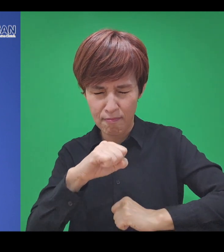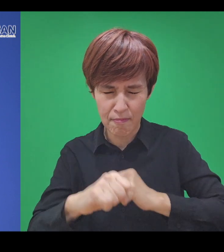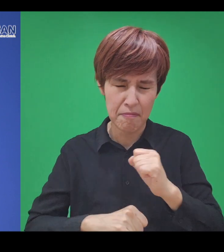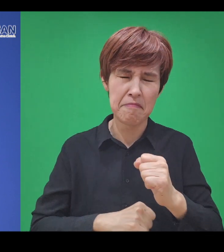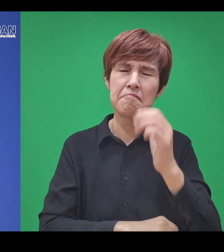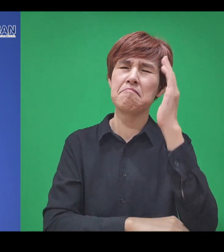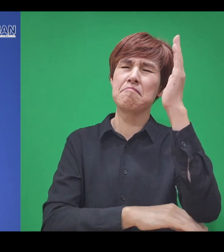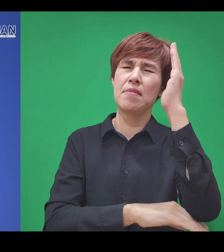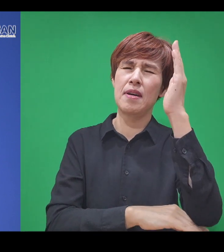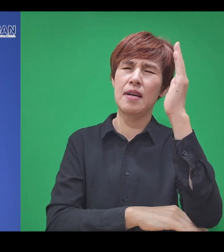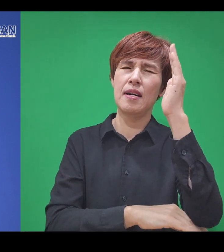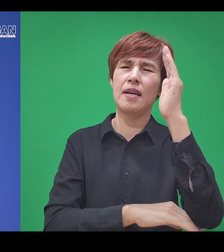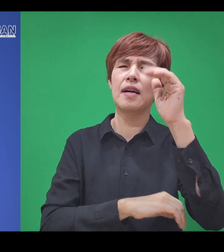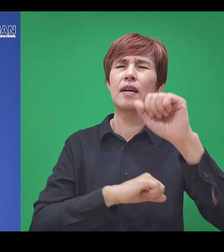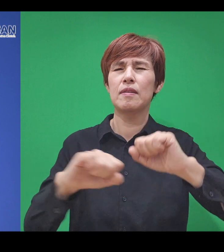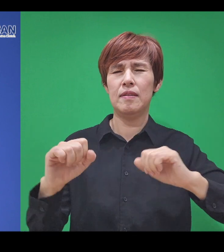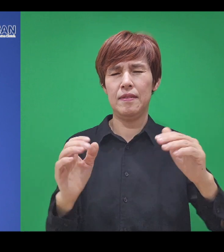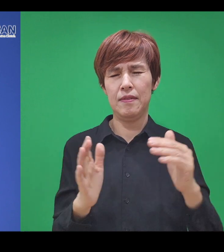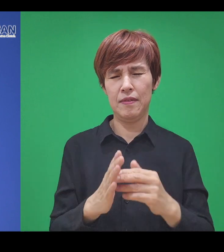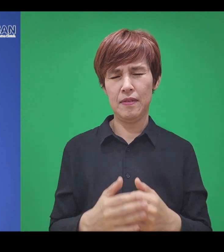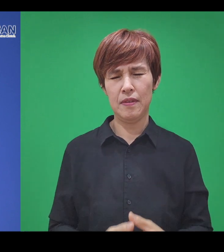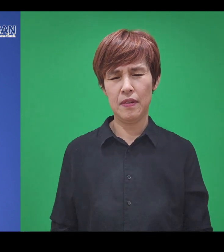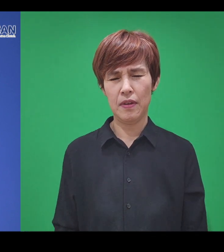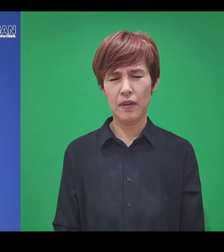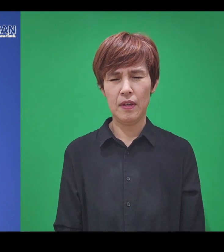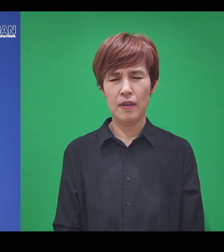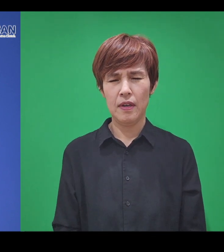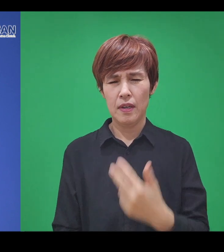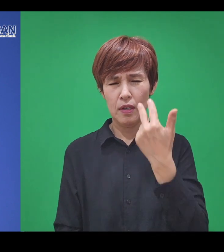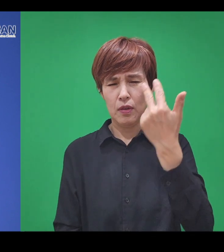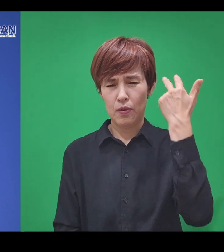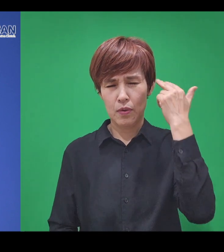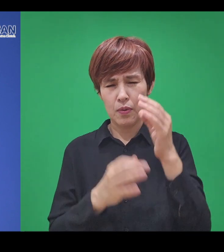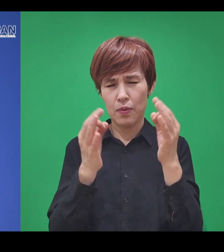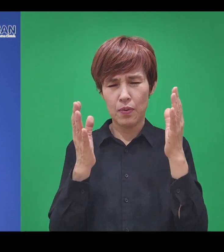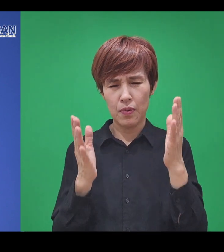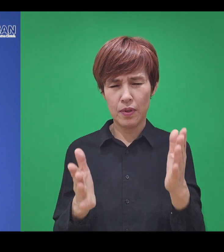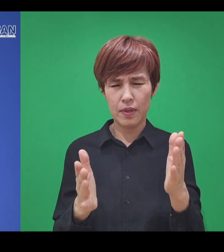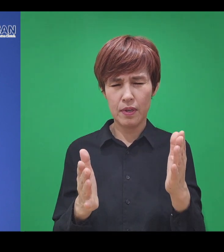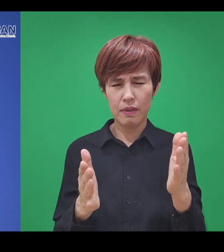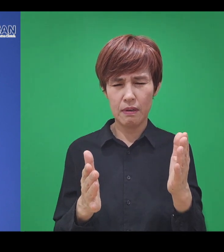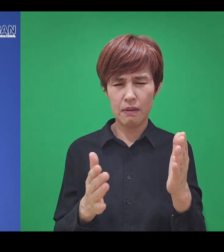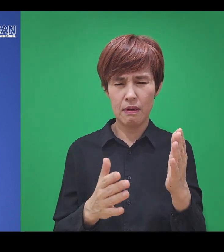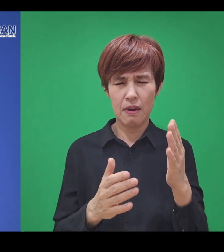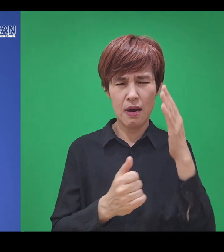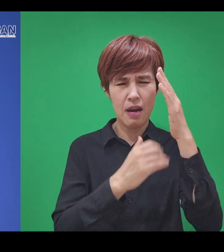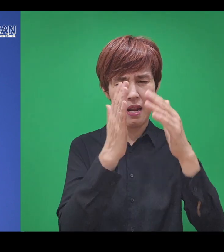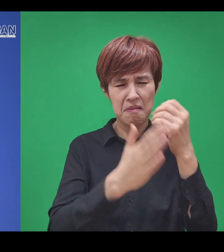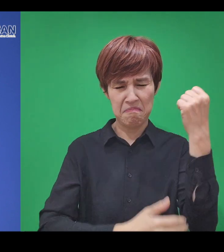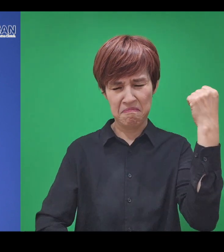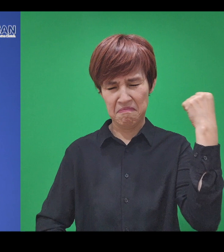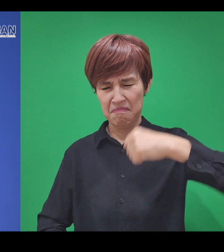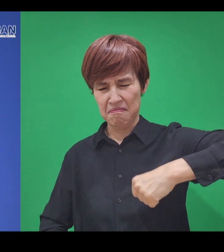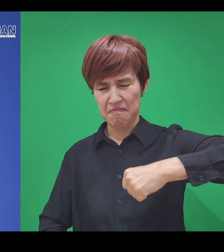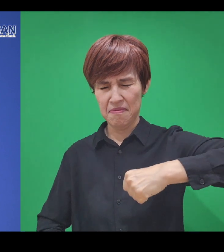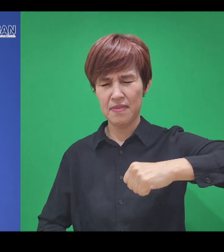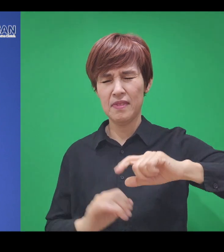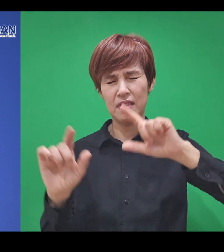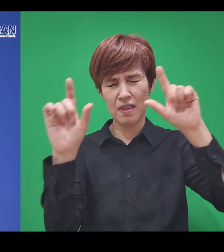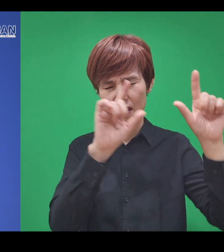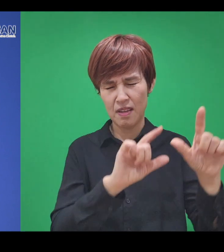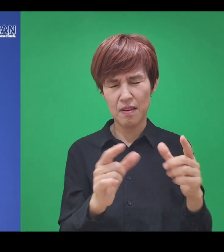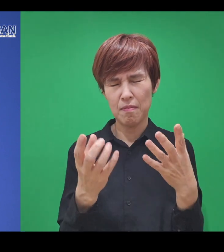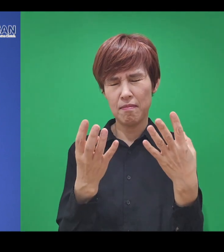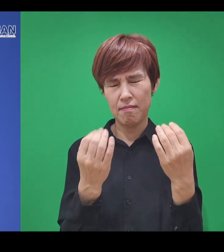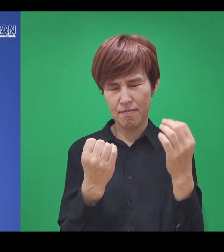말하고 행동했습니다. 지난 한 주 동안에도 우리가 얼마나 많은 반역을 하며 주님 앞에 살았는지